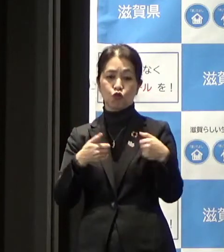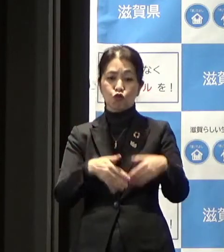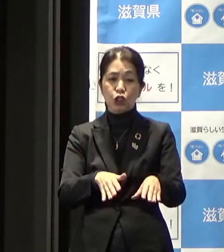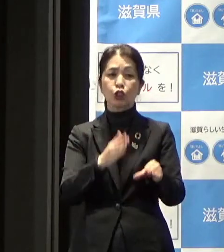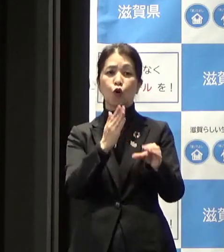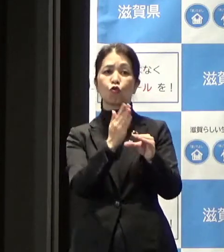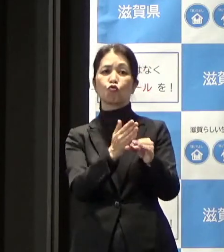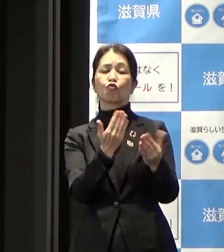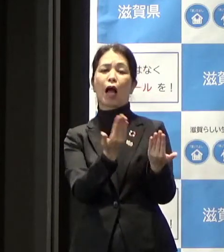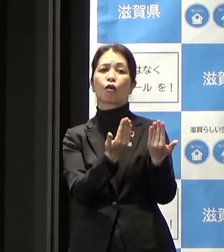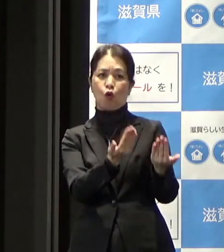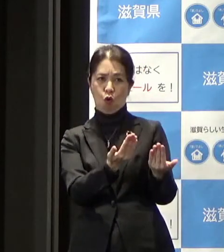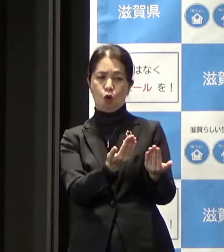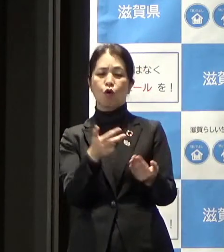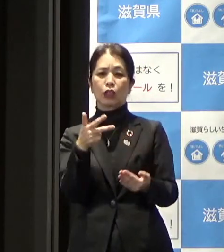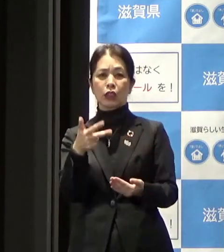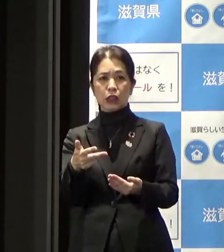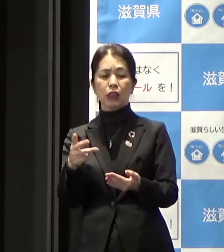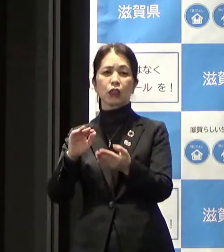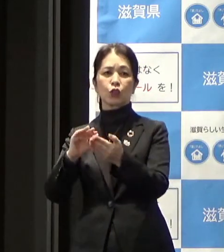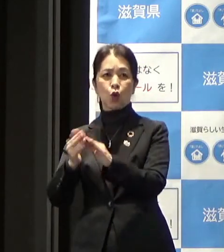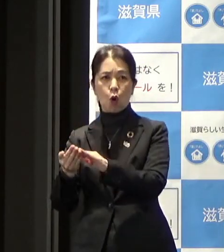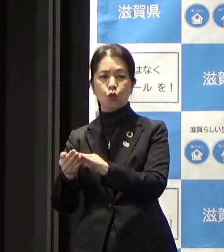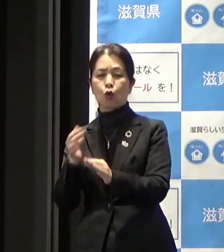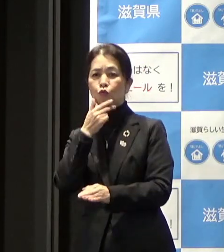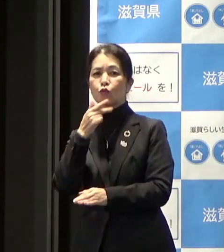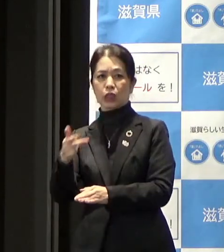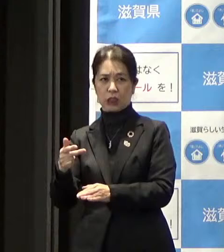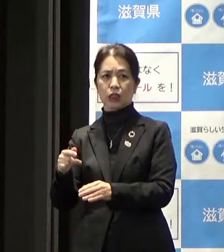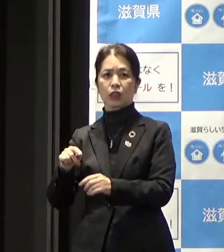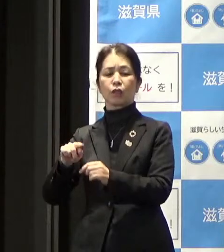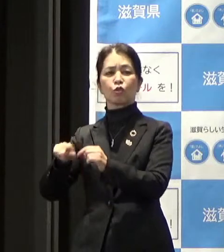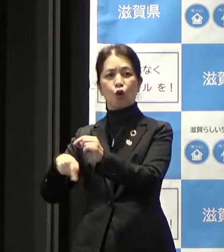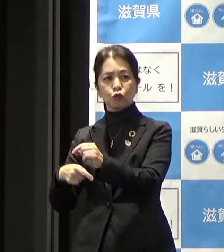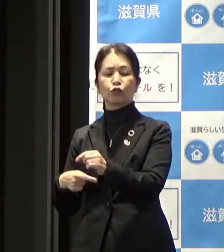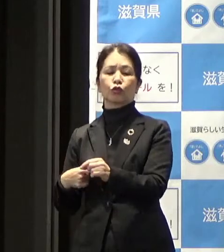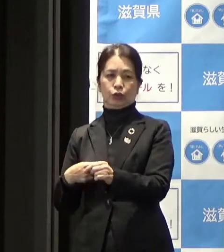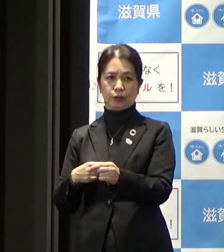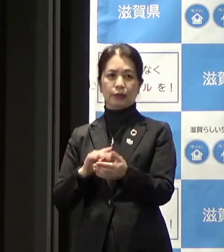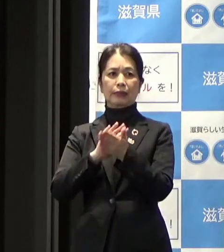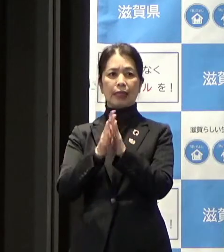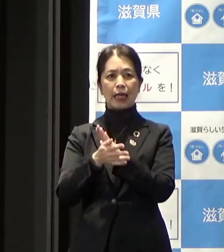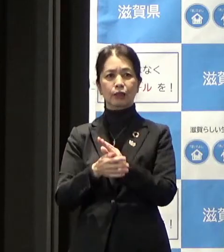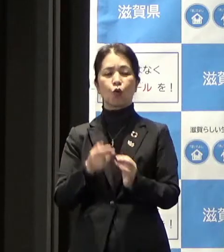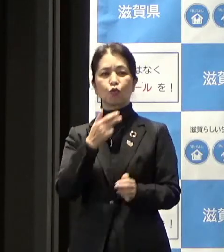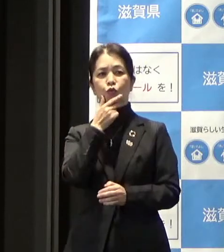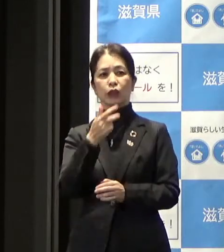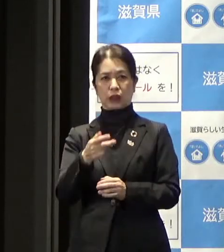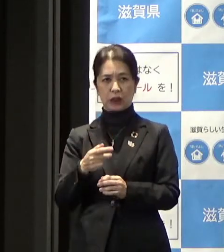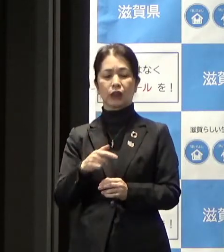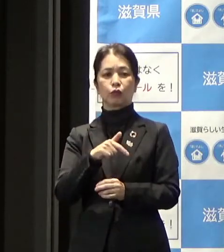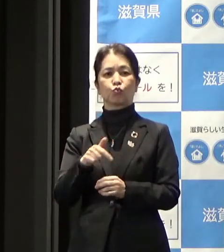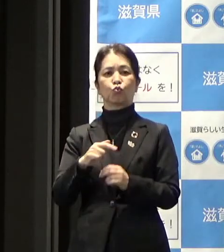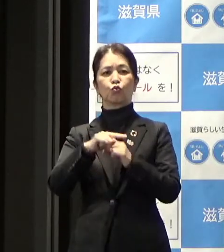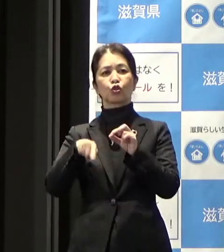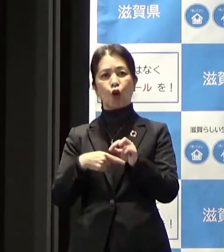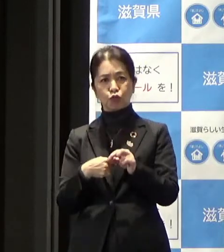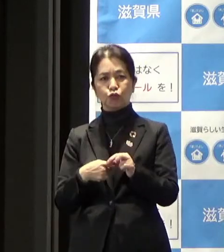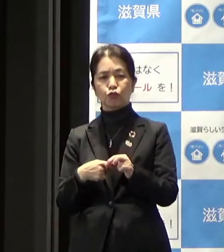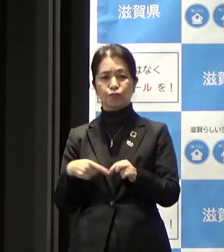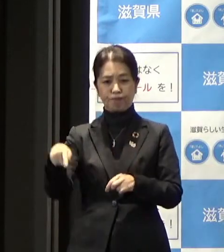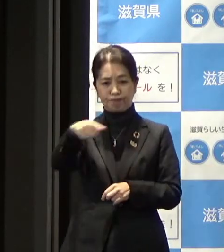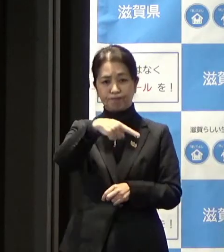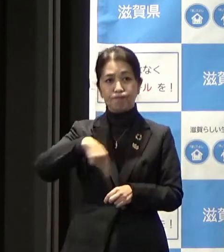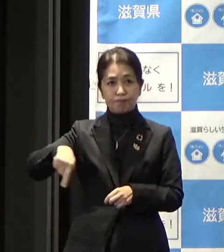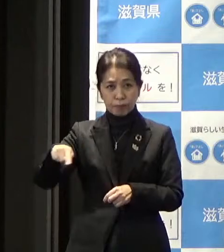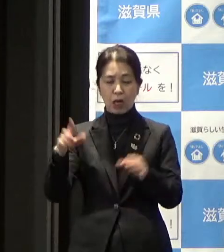校、市長の福祉部局、県の福祉部局等の関係機関へ連絡をし、情報共有や対応